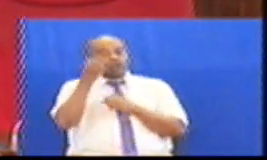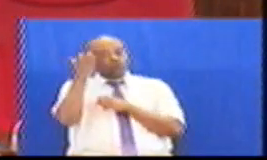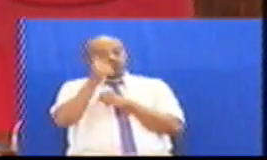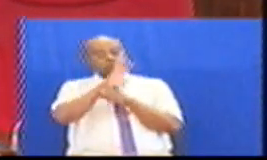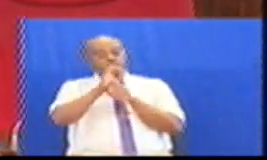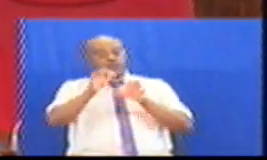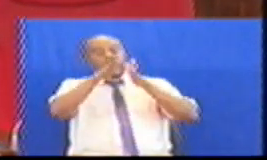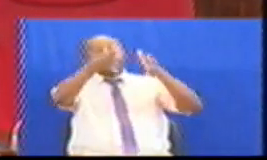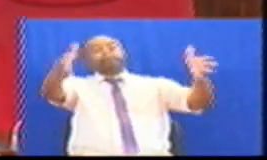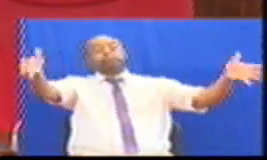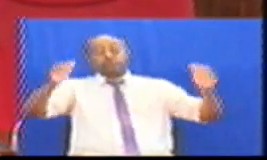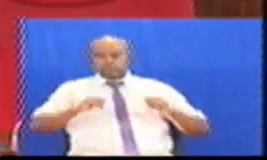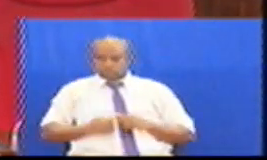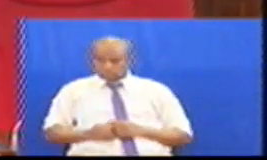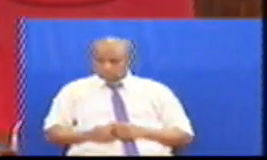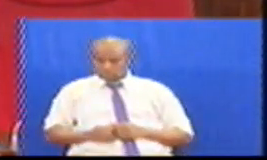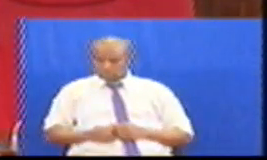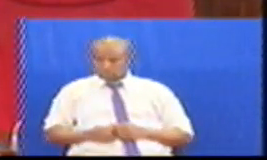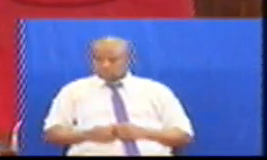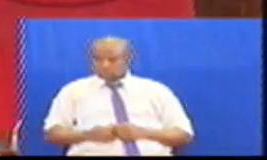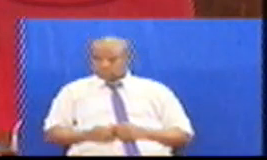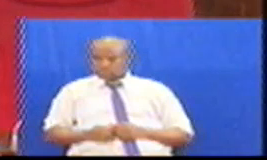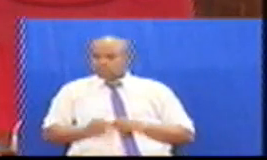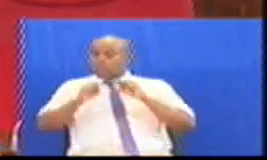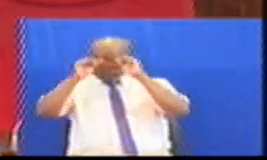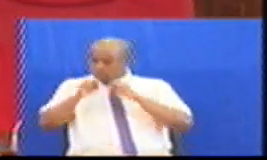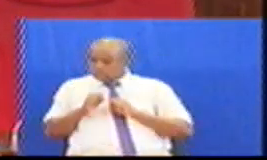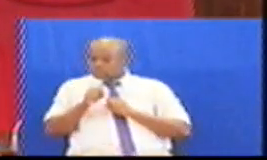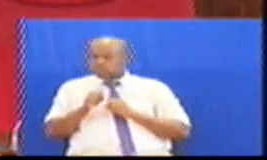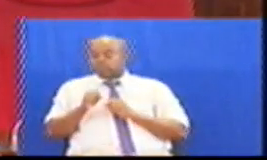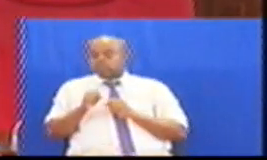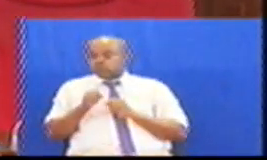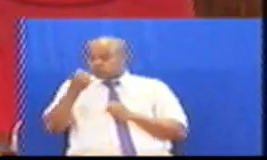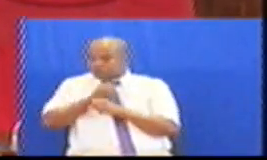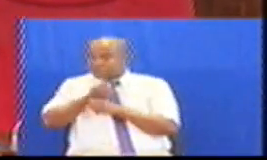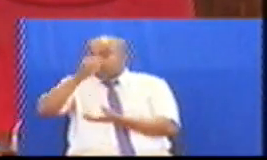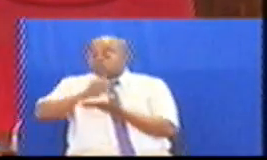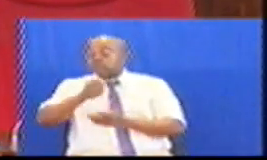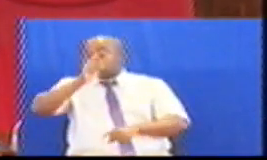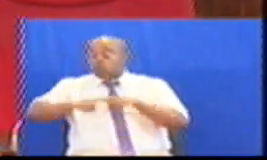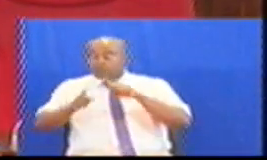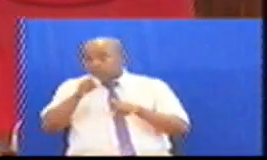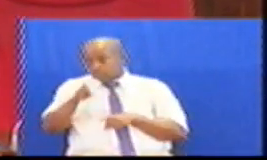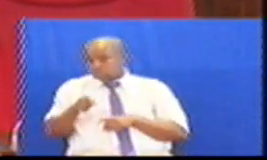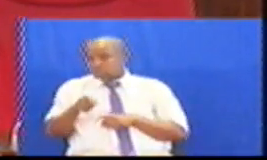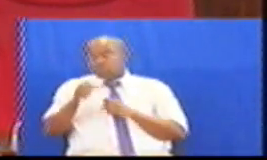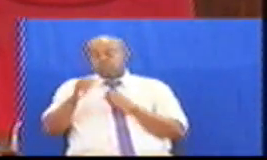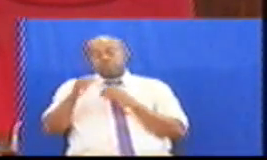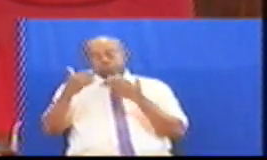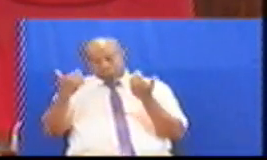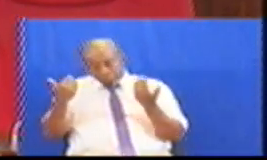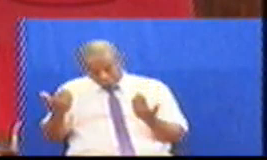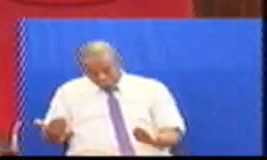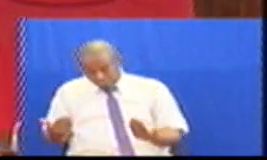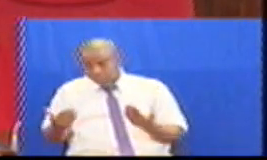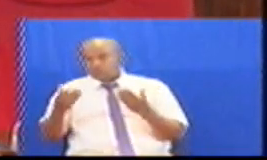umefanya maamuzi ili kuhakikisha tunapambana na corona. Wabunge tunaanza saa 8, social